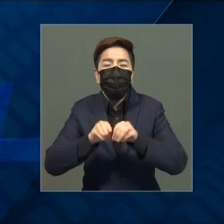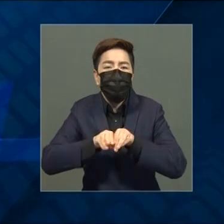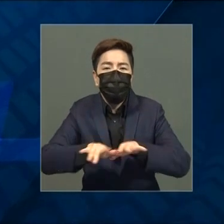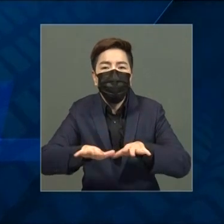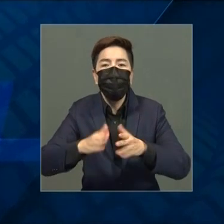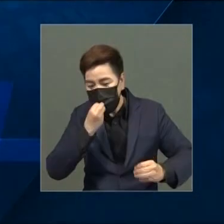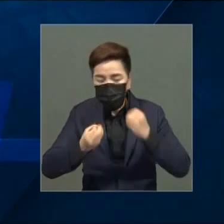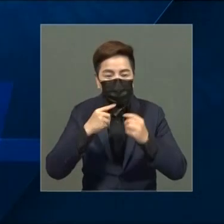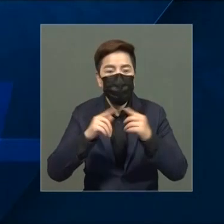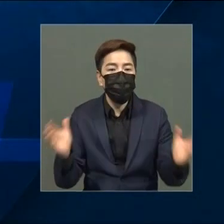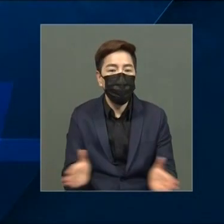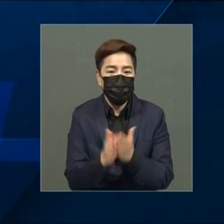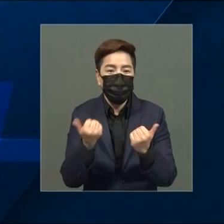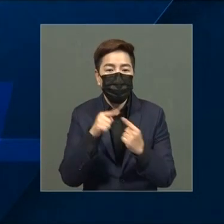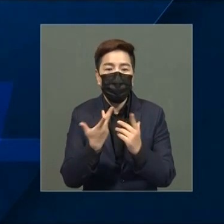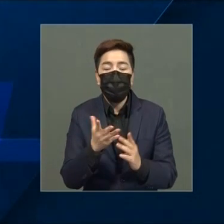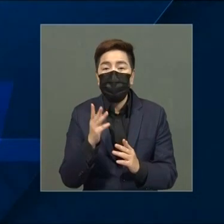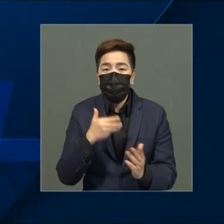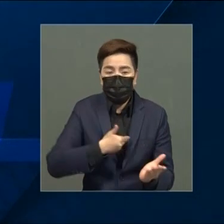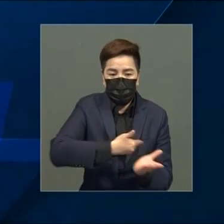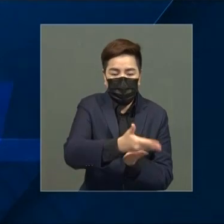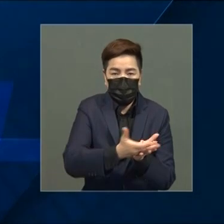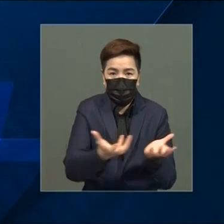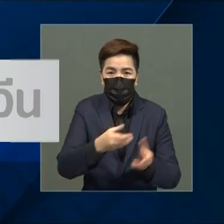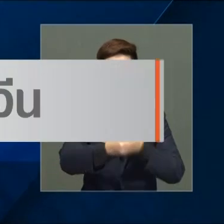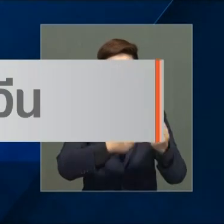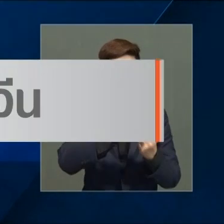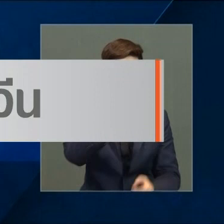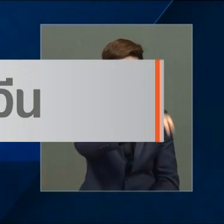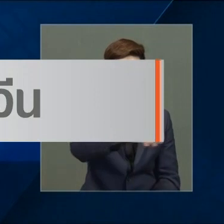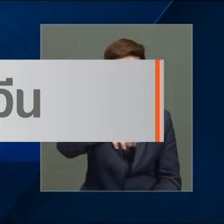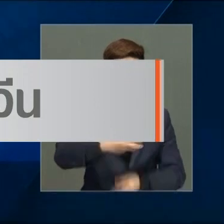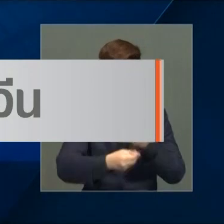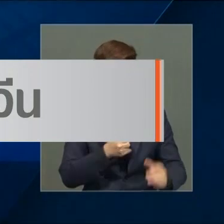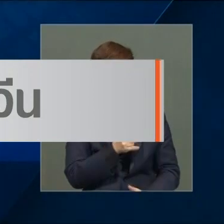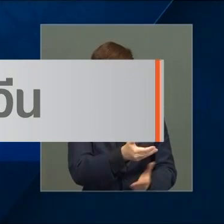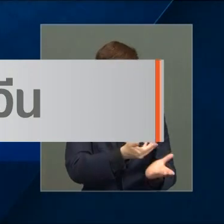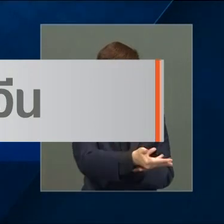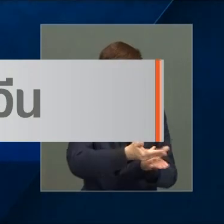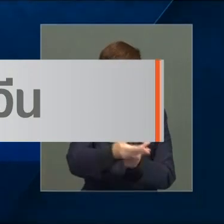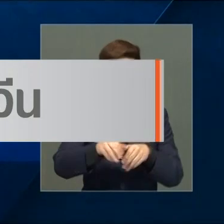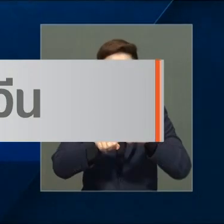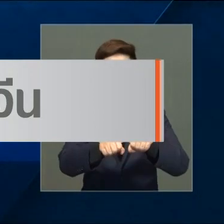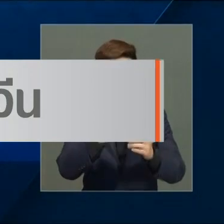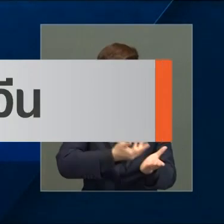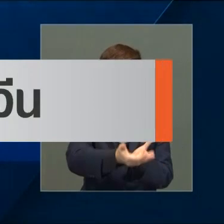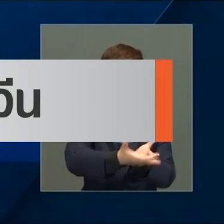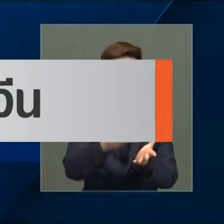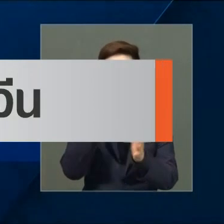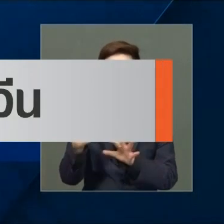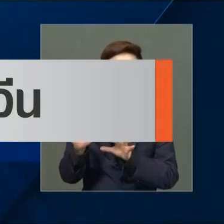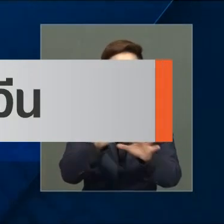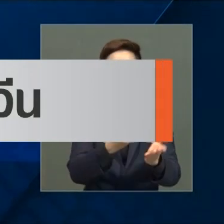คได้นะคะ สำหรับเทศกาลตรุษจีนสบค.ก็ออกมาตรการมาเหมือนกันครับโดยพบความเสี่ยง